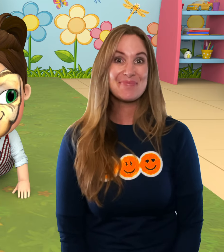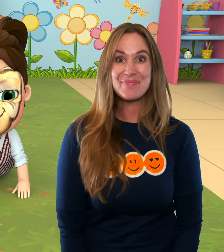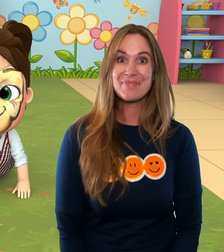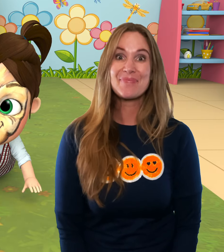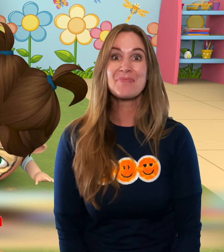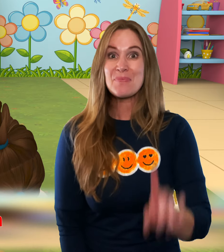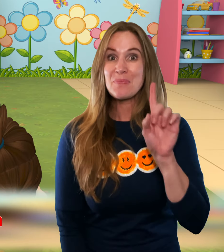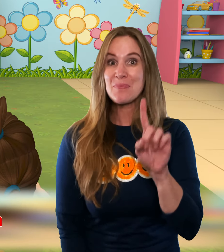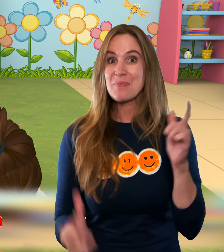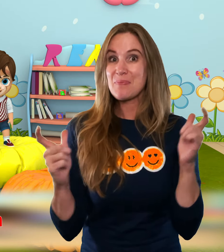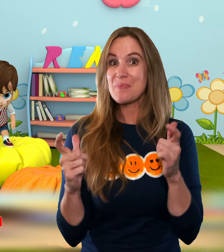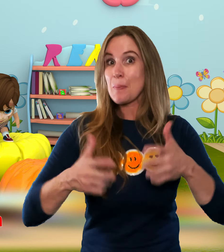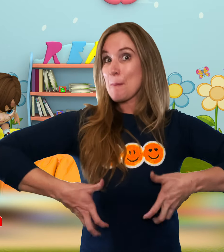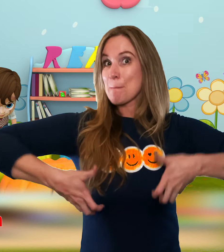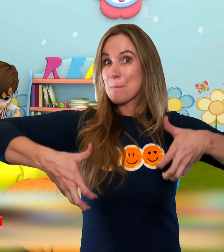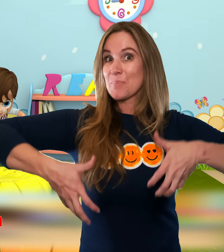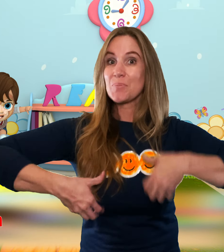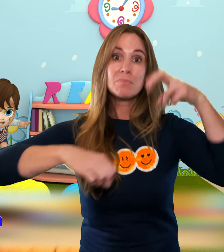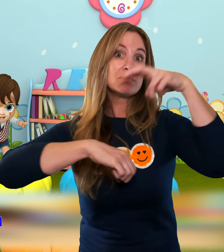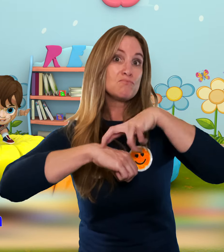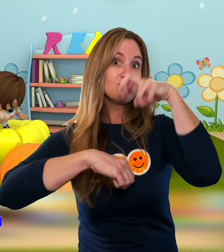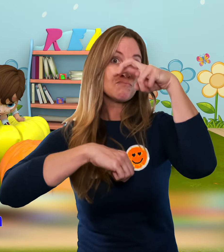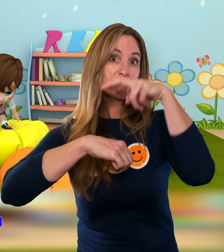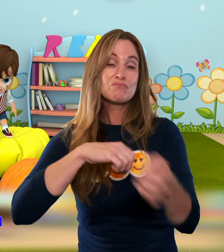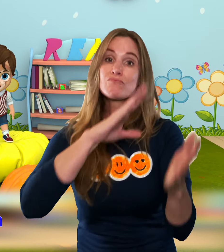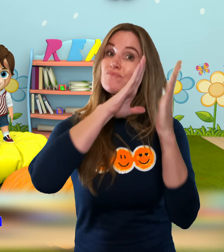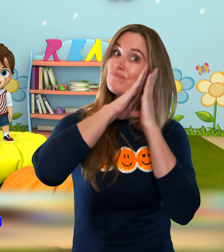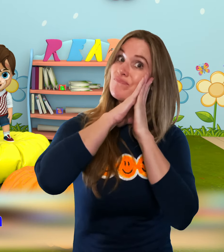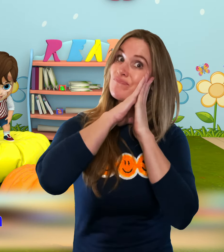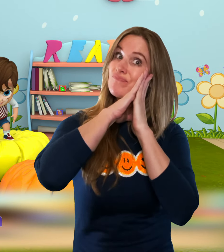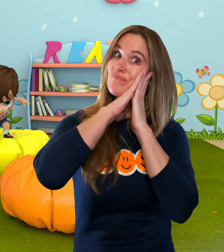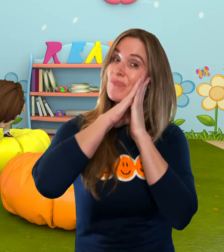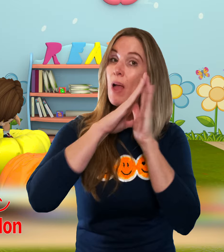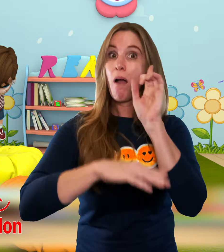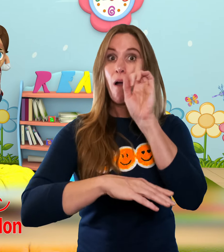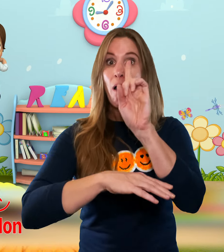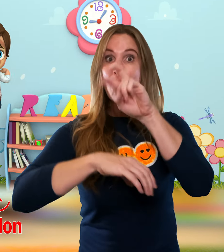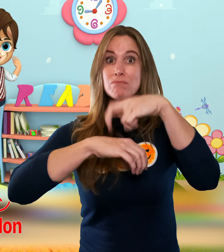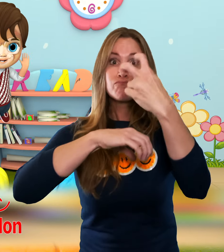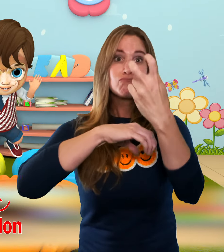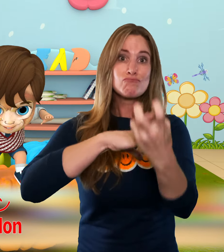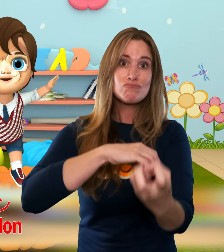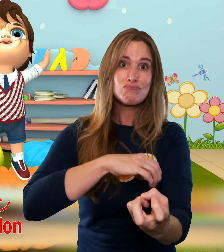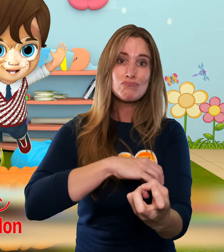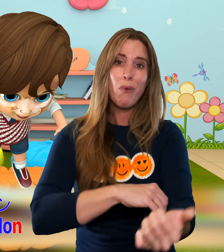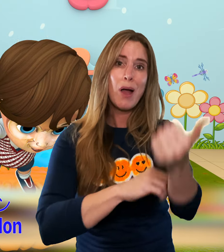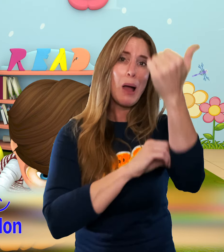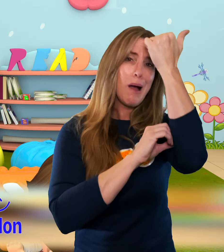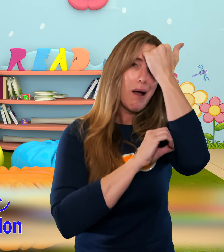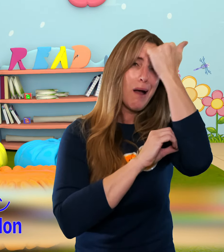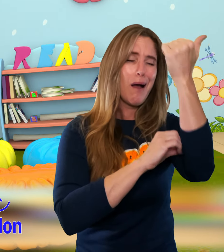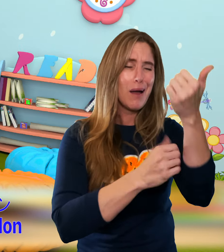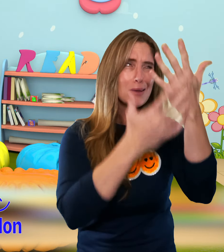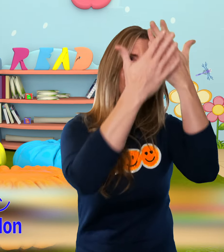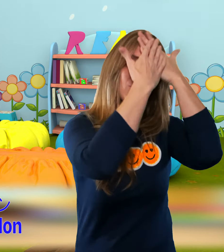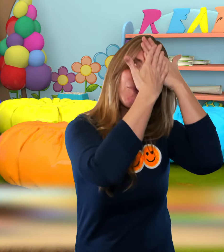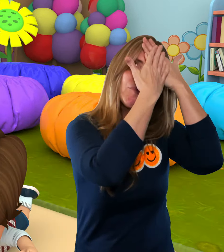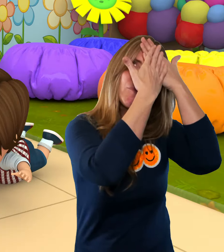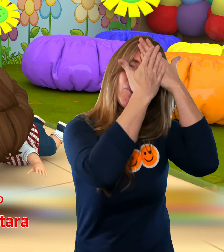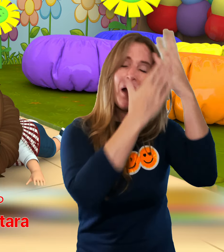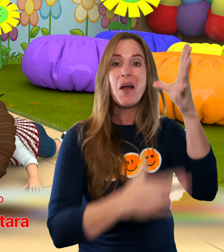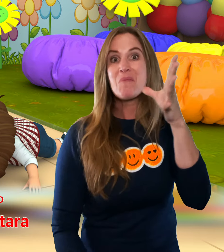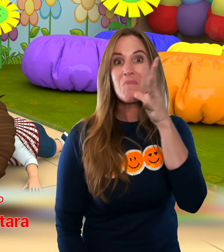た1匹のちびベドでぴょんとと落ちて頭を